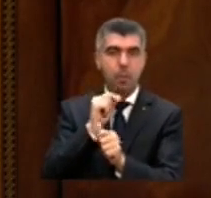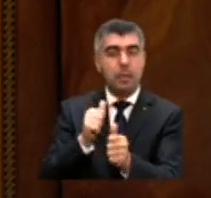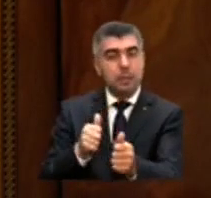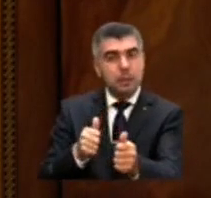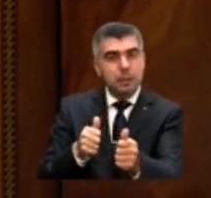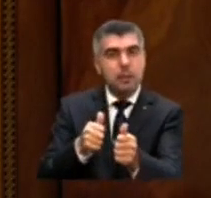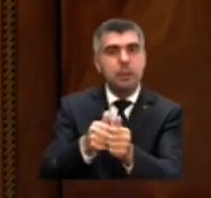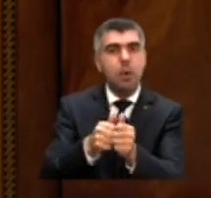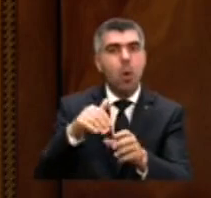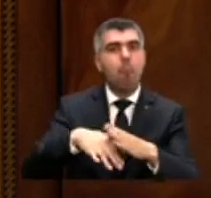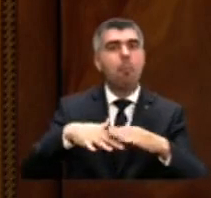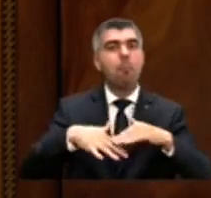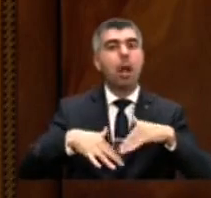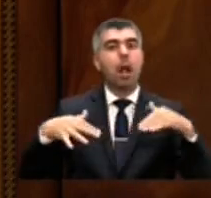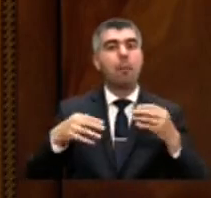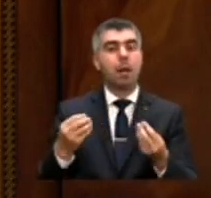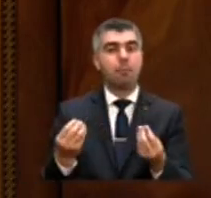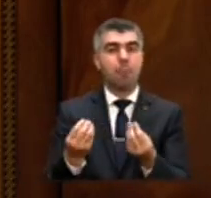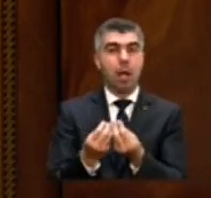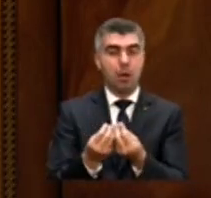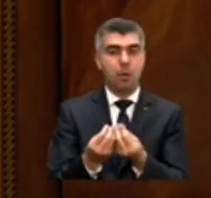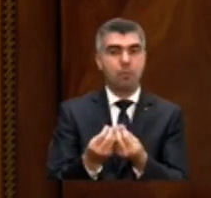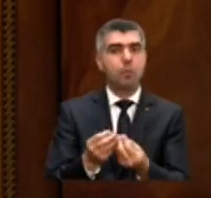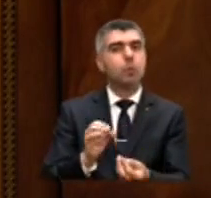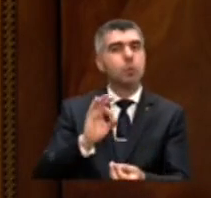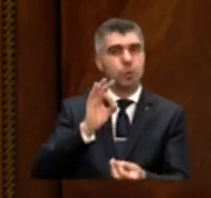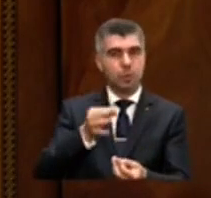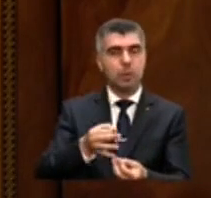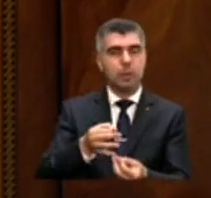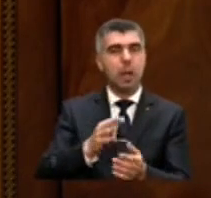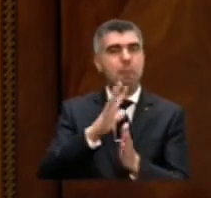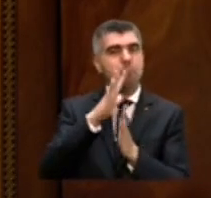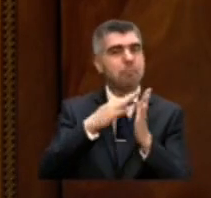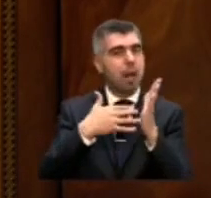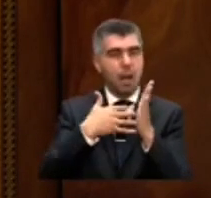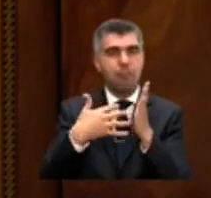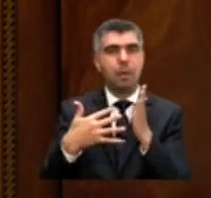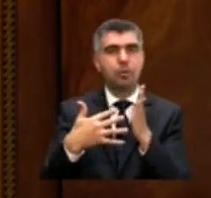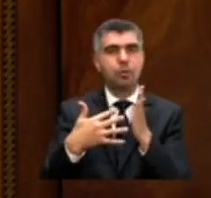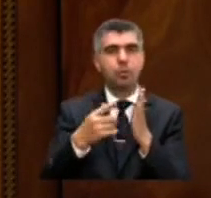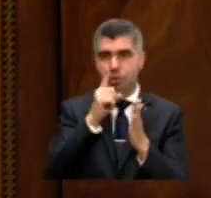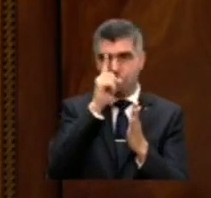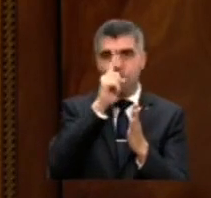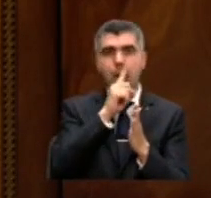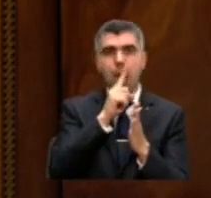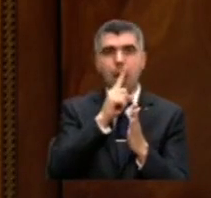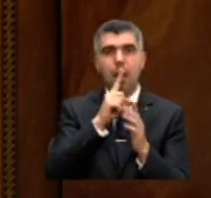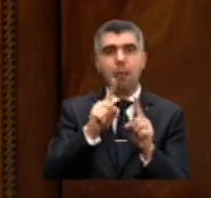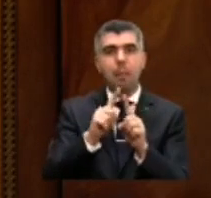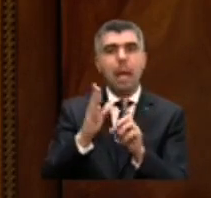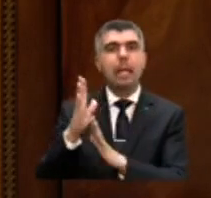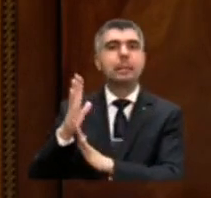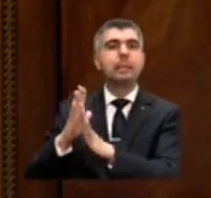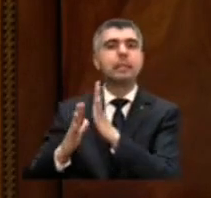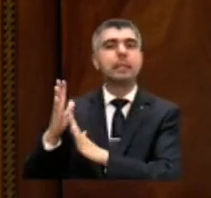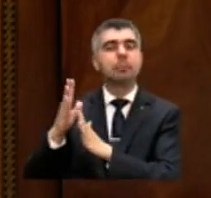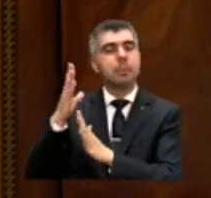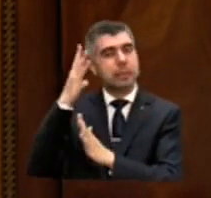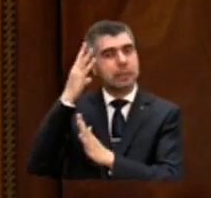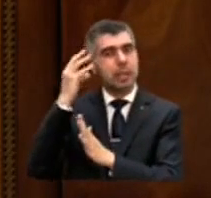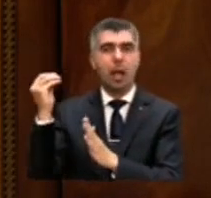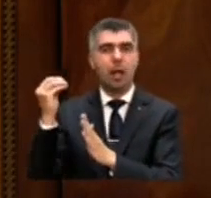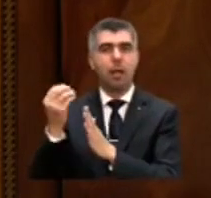ومساندة البرلمان سيجعل منه لا محالة برنامج يحدث القطيعة في مرحلة حاسمة